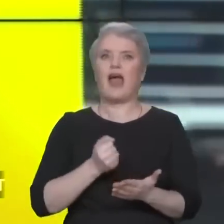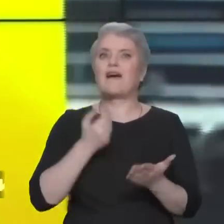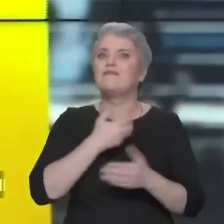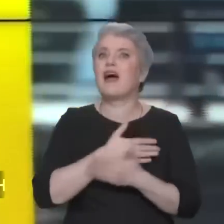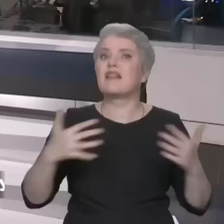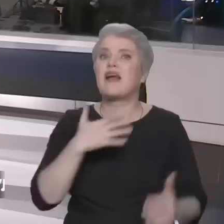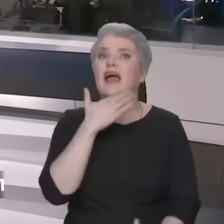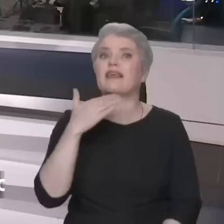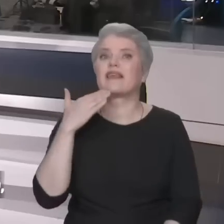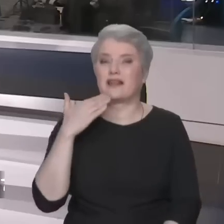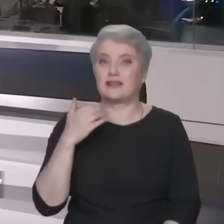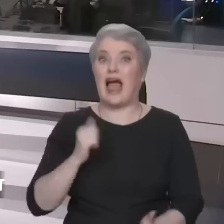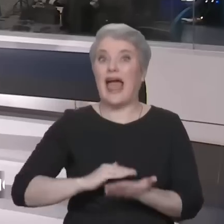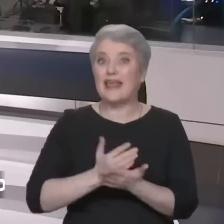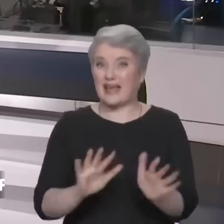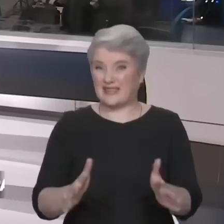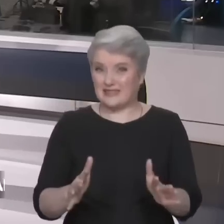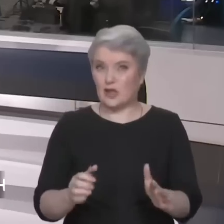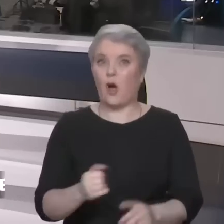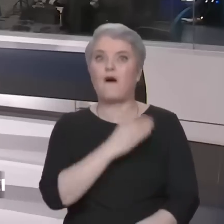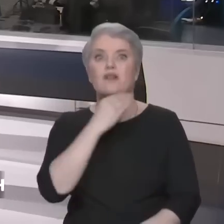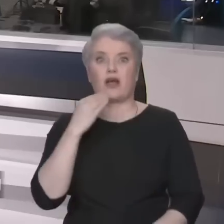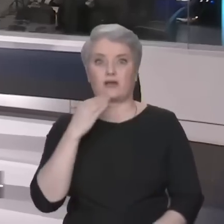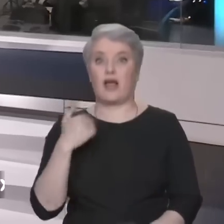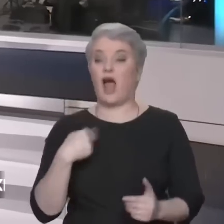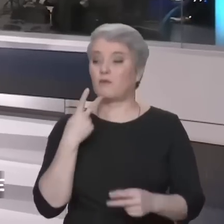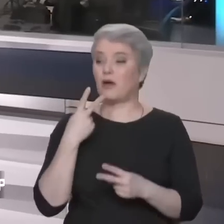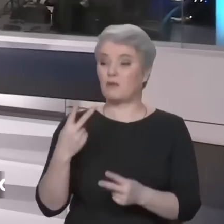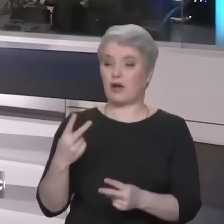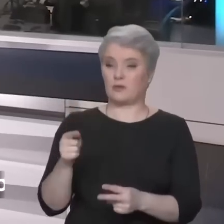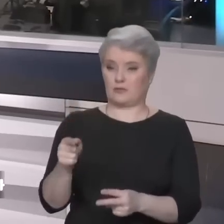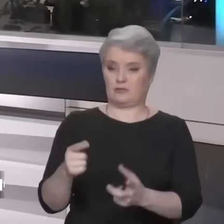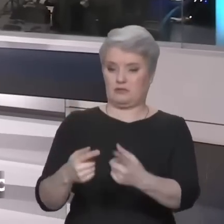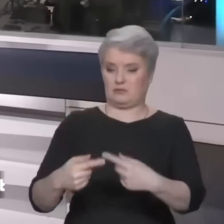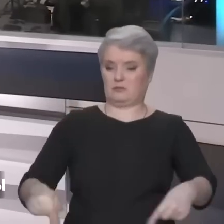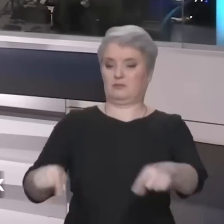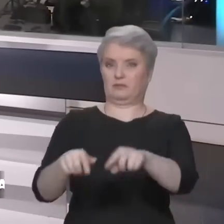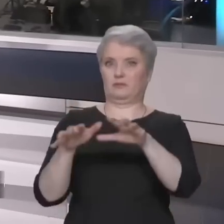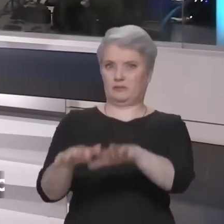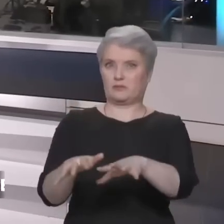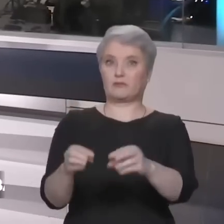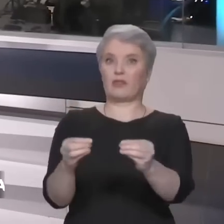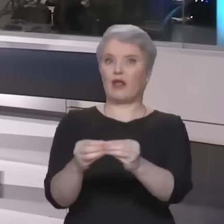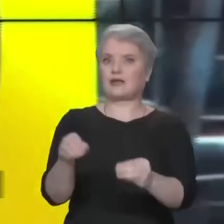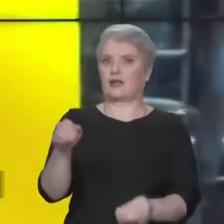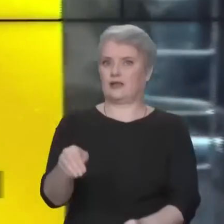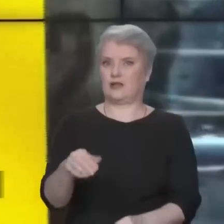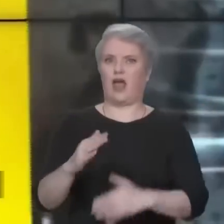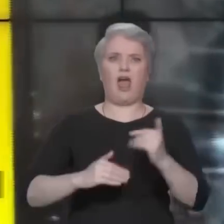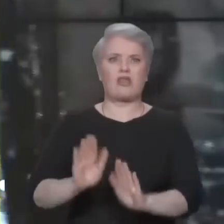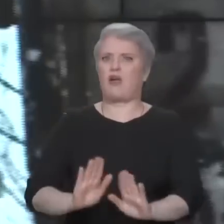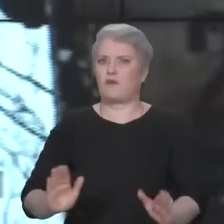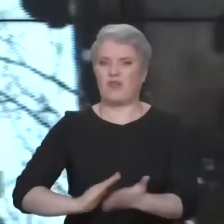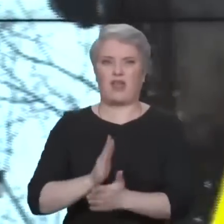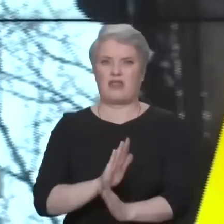наприклад, 9 тисяч в якійсь локації непрофесійних, неякісних окупантів, то